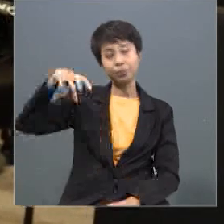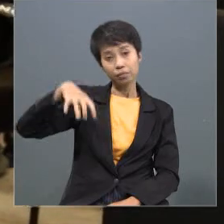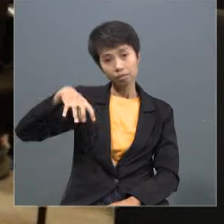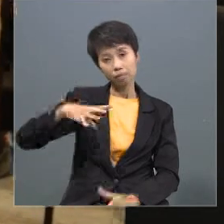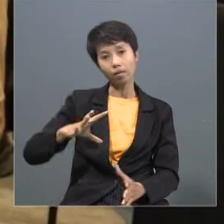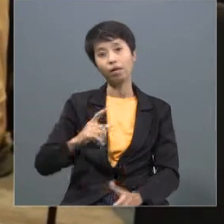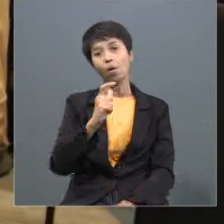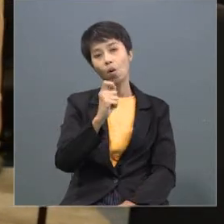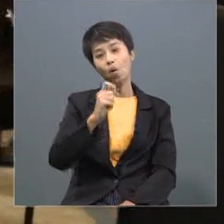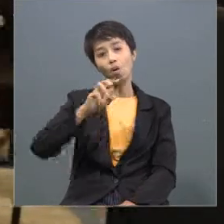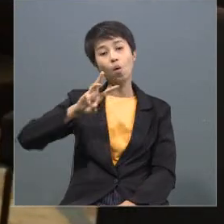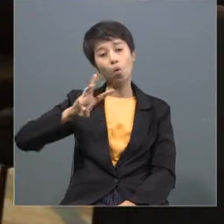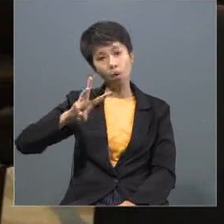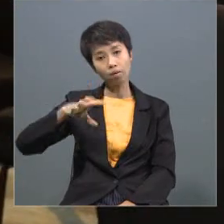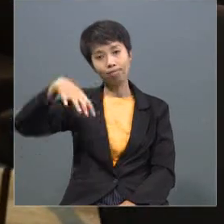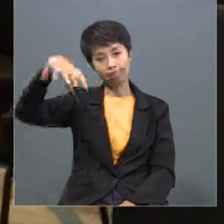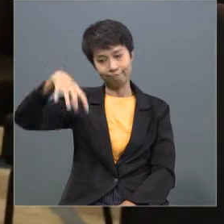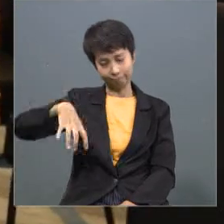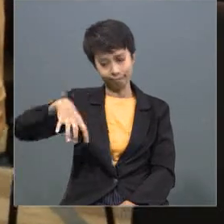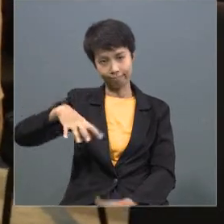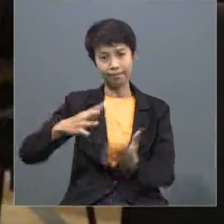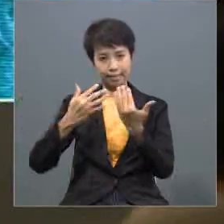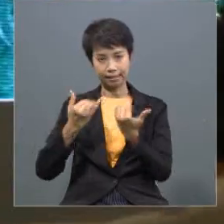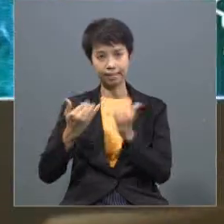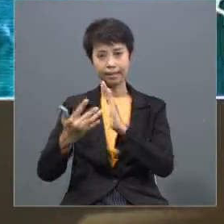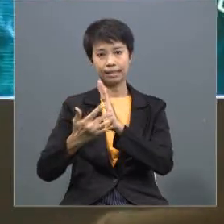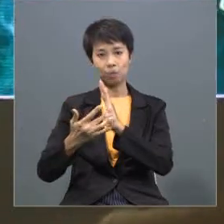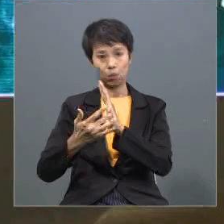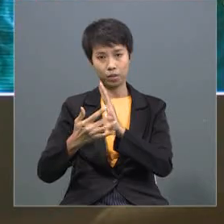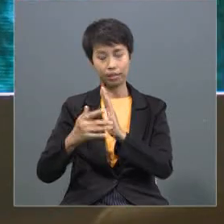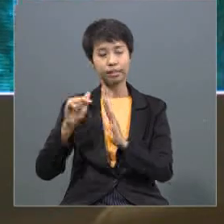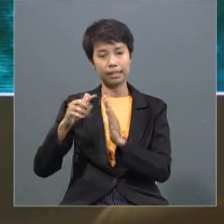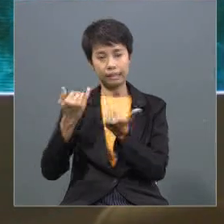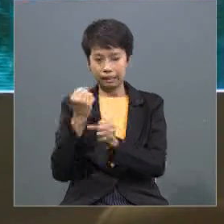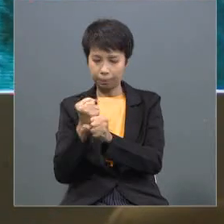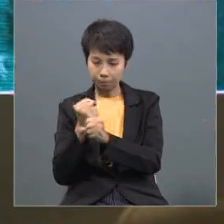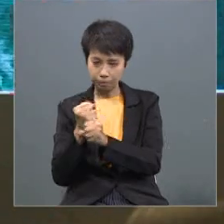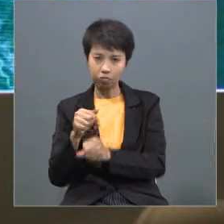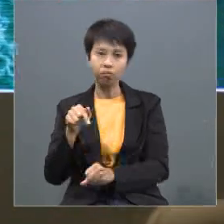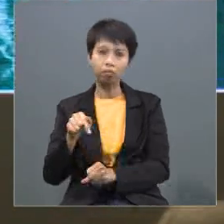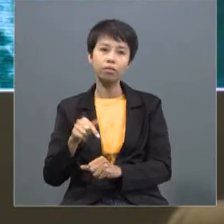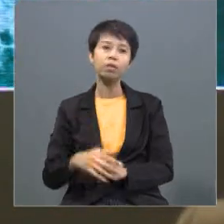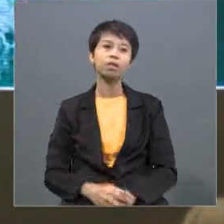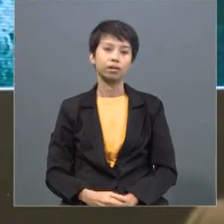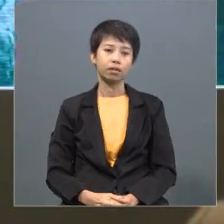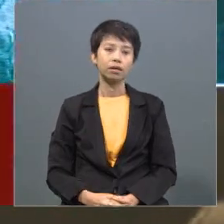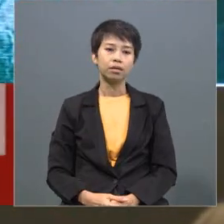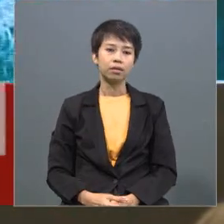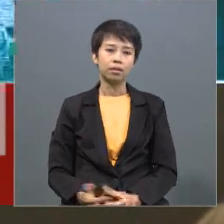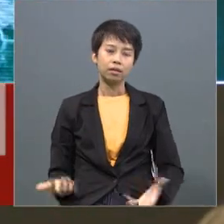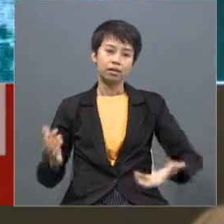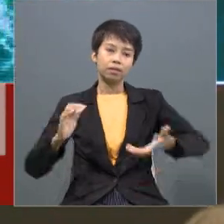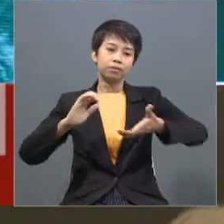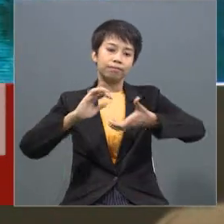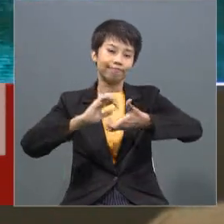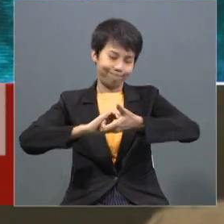นวัตกรรมหรืออวกโดยสำนักงานพัฒนาเทคโนโลยีอวกาศและภูมิสารสนเทศองค์การมหาชนหรือว่าจิสด้าครับลง